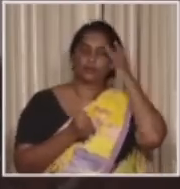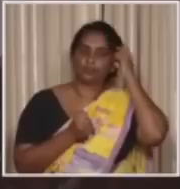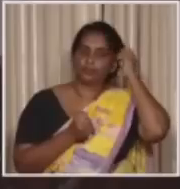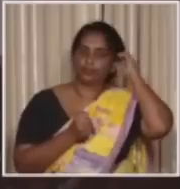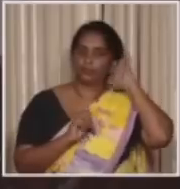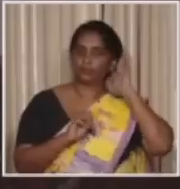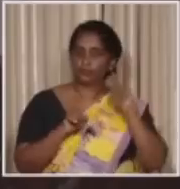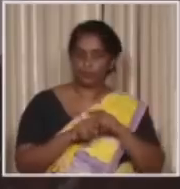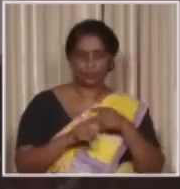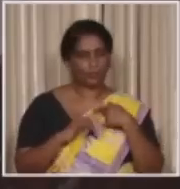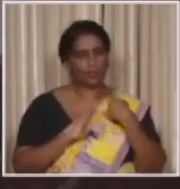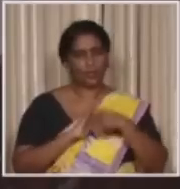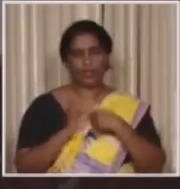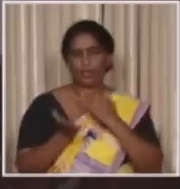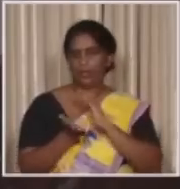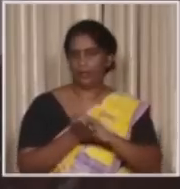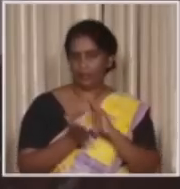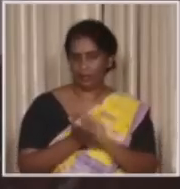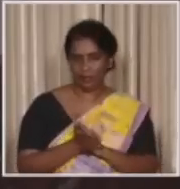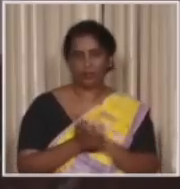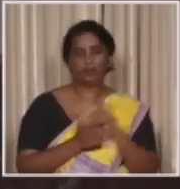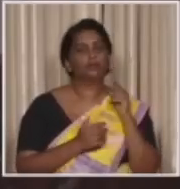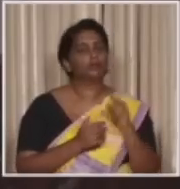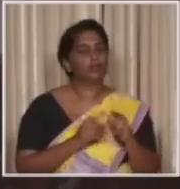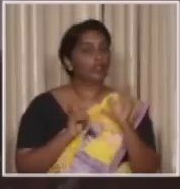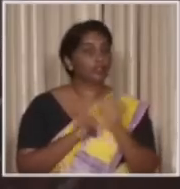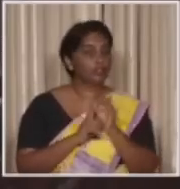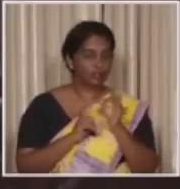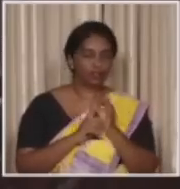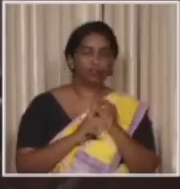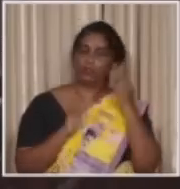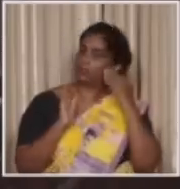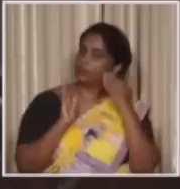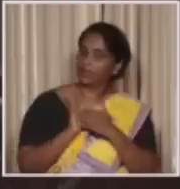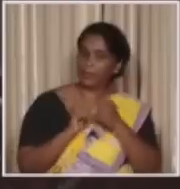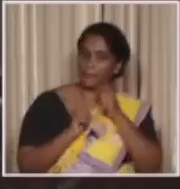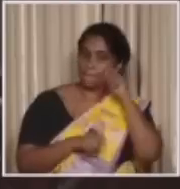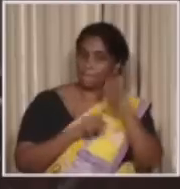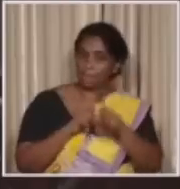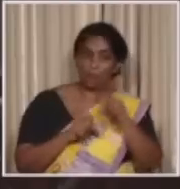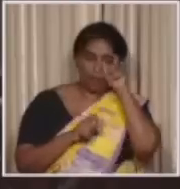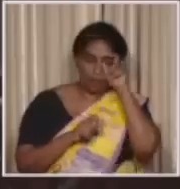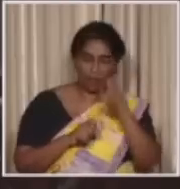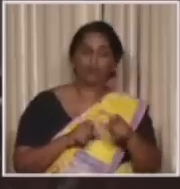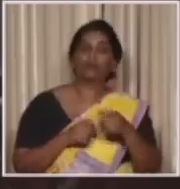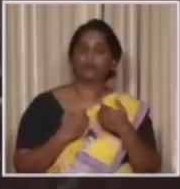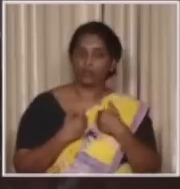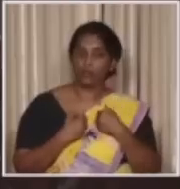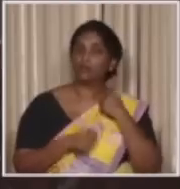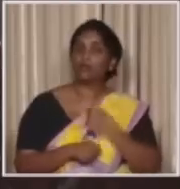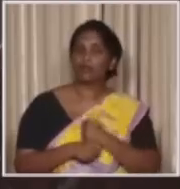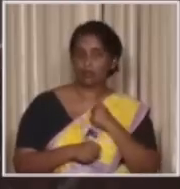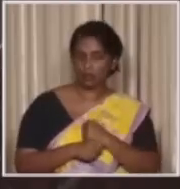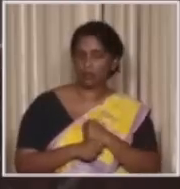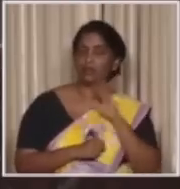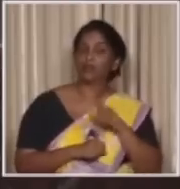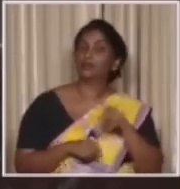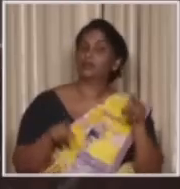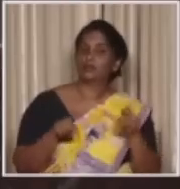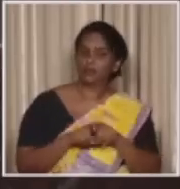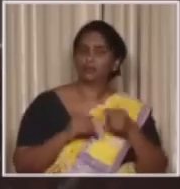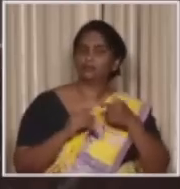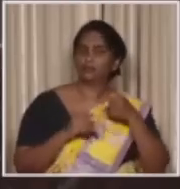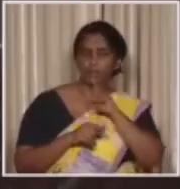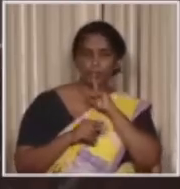අපේ රටේ සුභසාධනය සහ අර දුප්පත්කමේ පරිදියේ ඉන්න පුද්ගලයන් බලා ගැනීමේ වගකීම රජයට තියෙනවා. ඒක